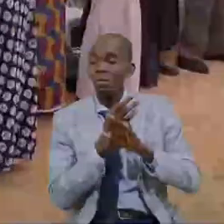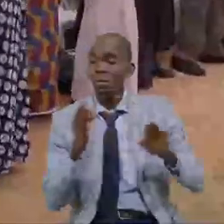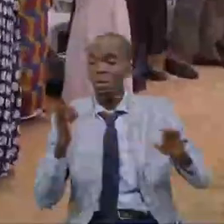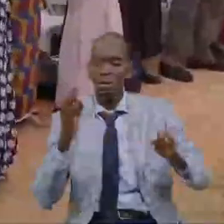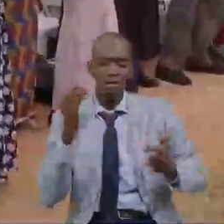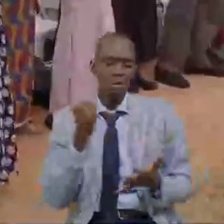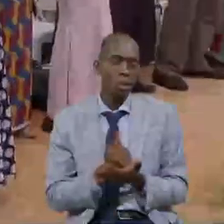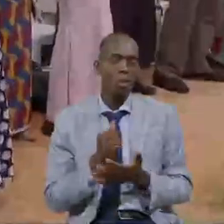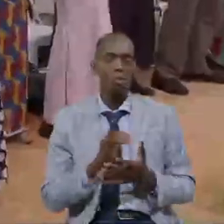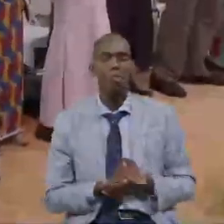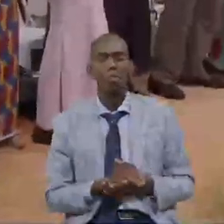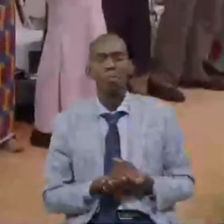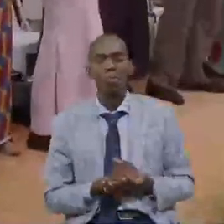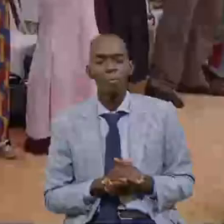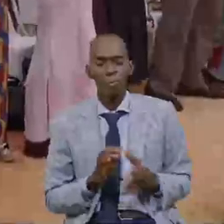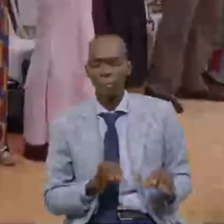Libre!